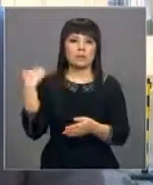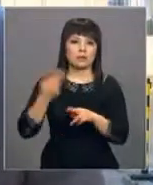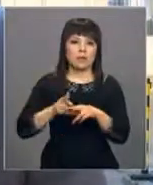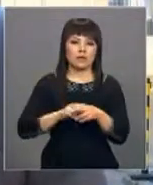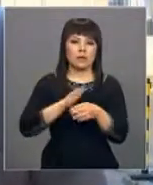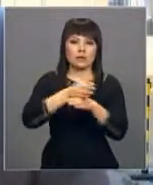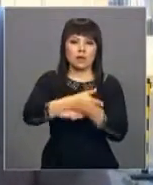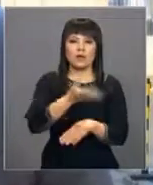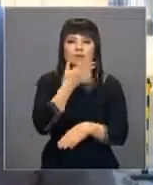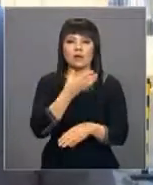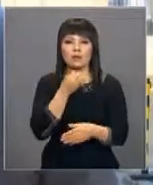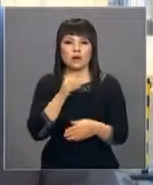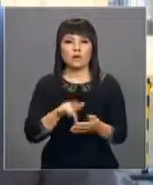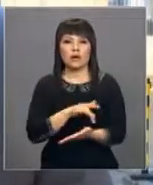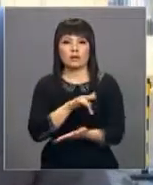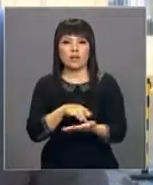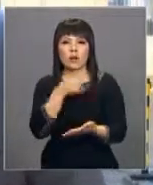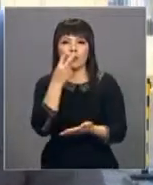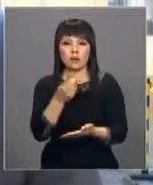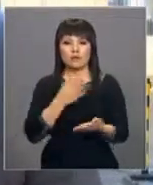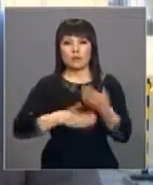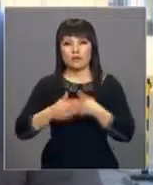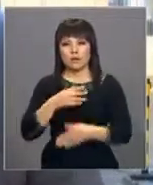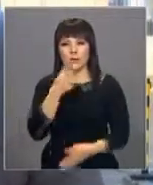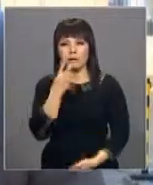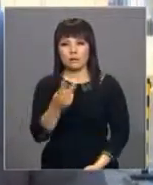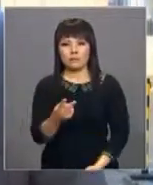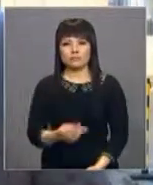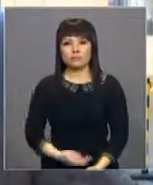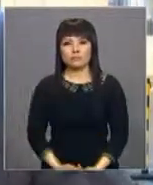әдемі елді көруге мүмкіндік туғанына өте қуаныштымын.